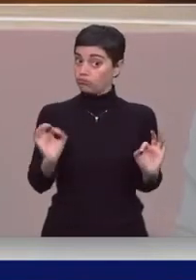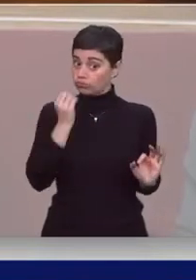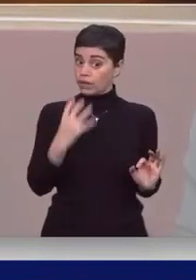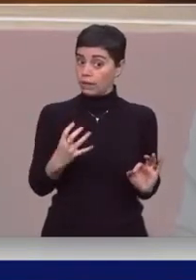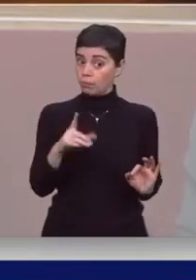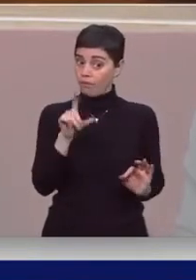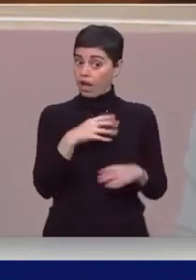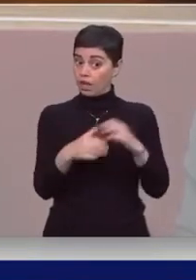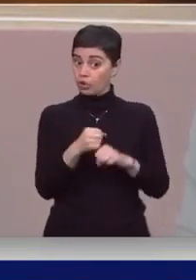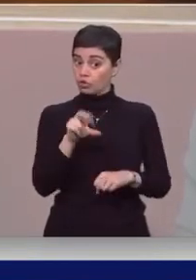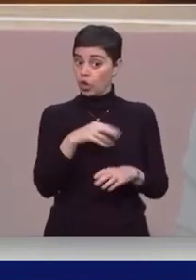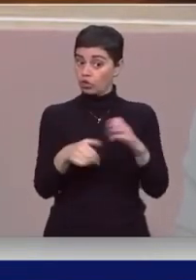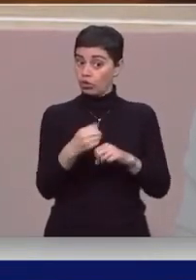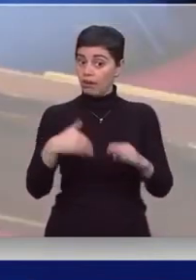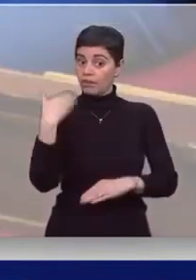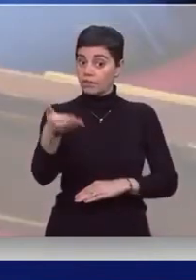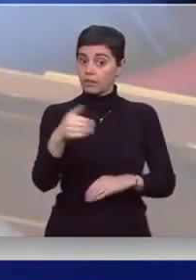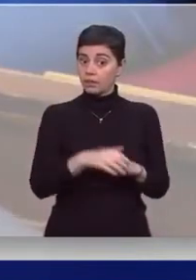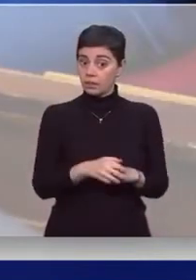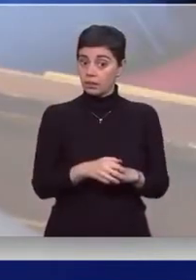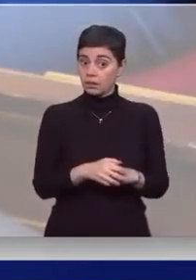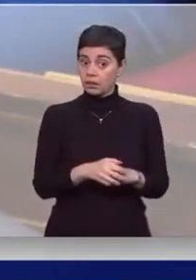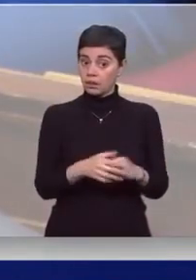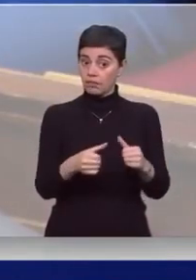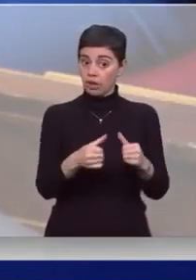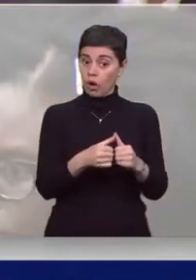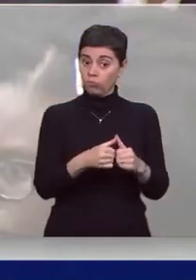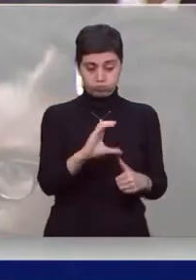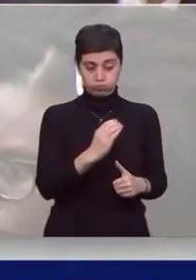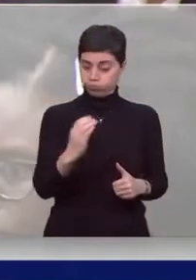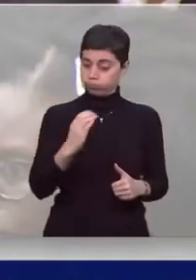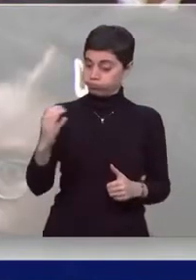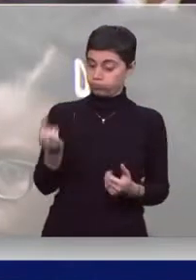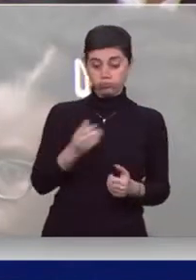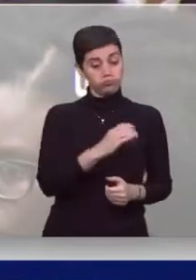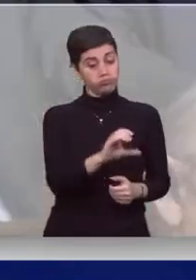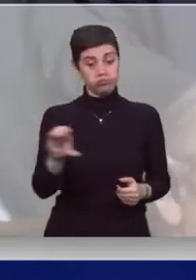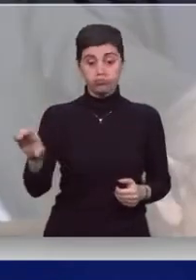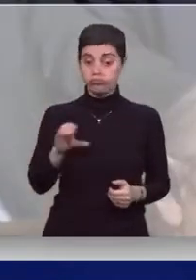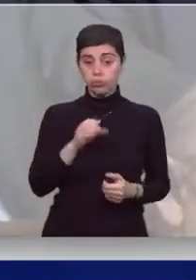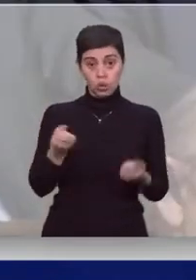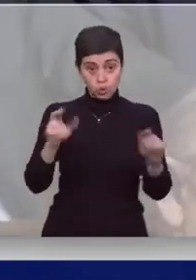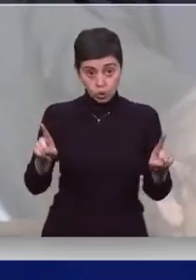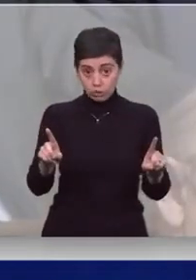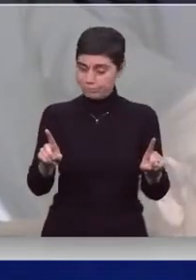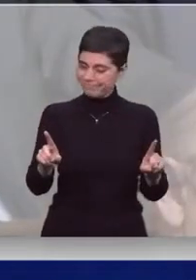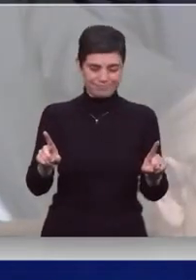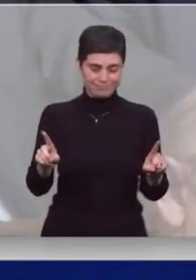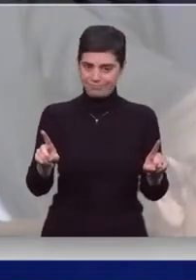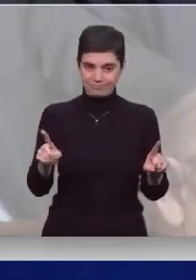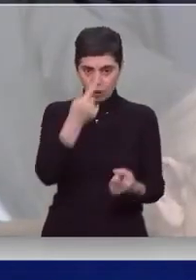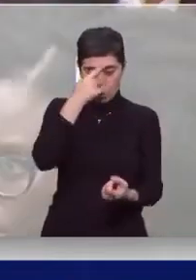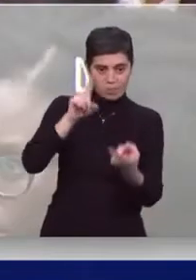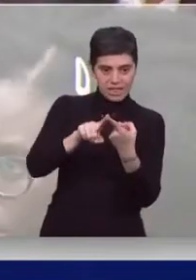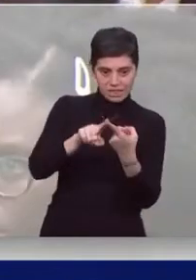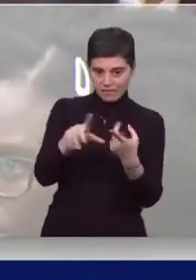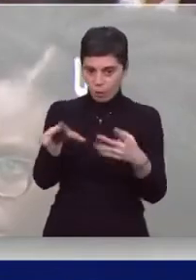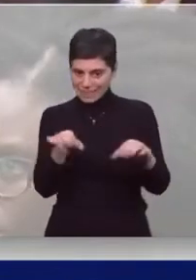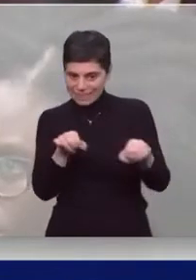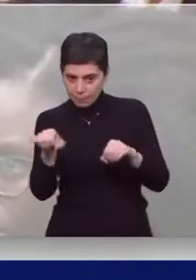que dans 20 ou 30 ans, il versera des pensions à nos concitoyens? Je ne crois pas. Notre objectif, c'est de construire un système